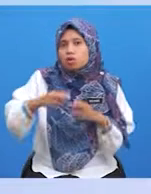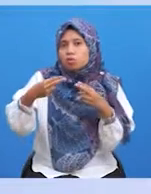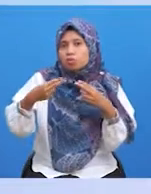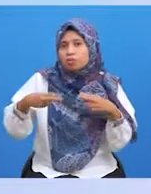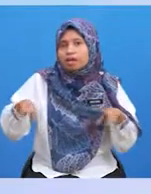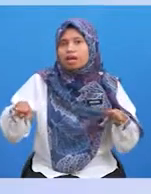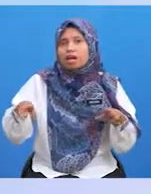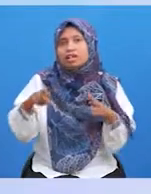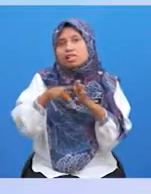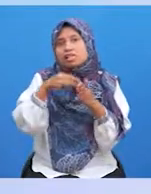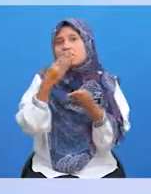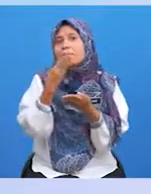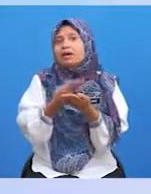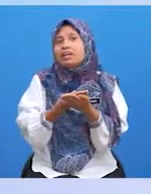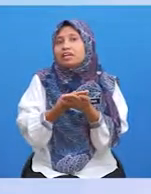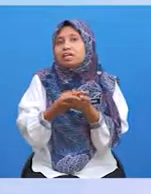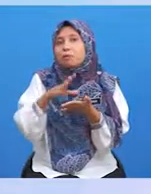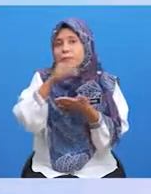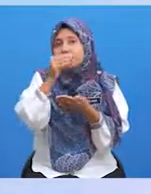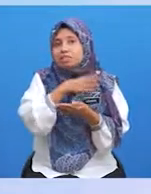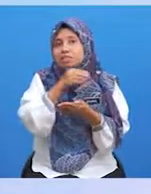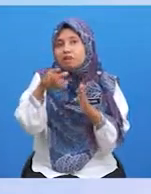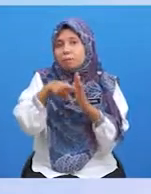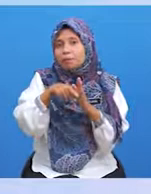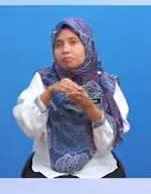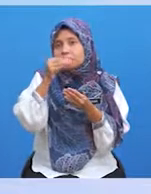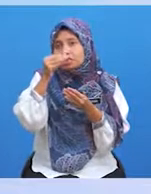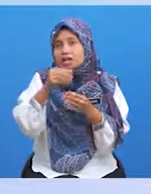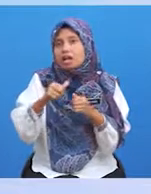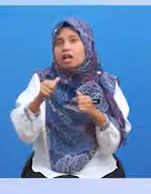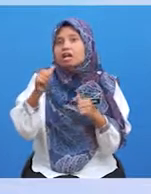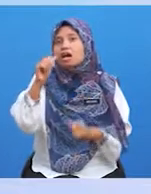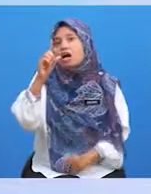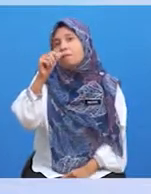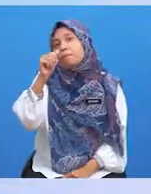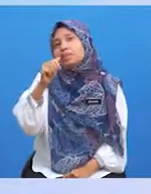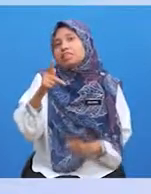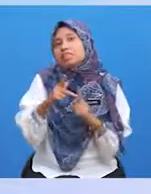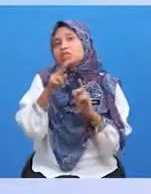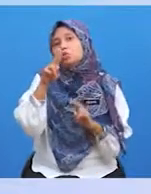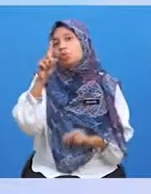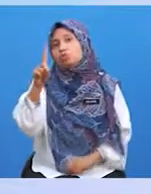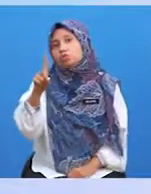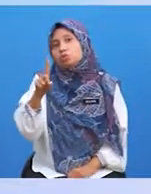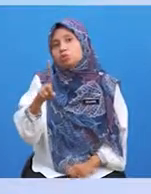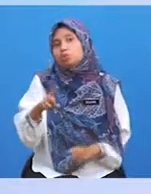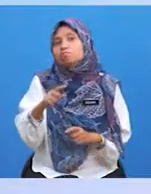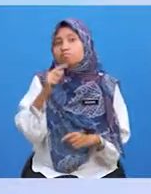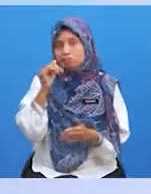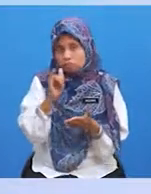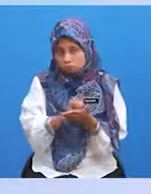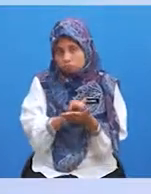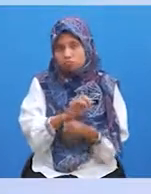Huraikan kebaikan pengajaran dan pembelajaran abad ke-21 tersebut.